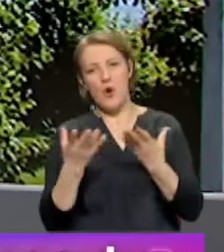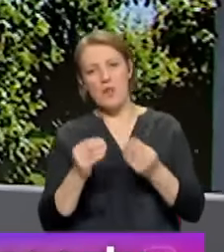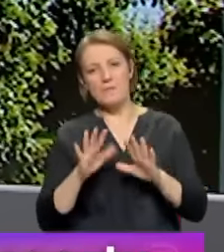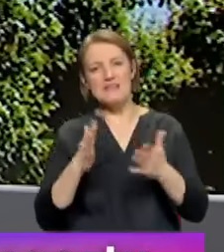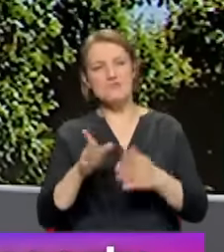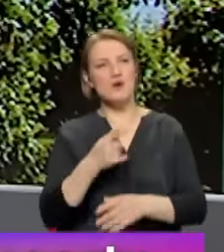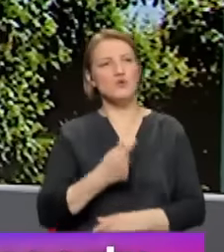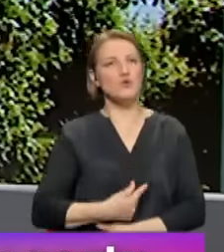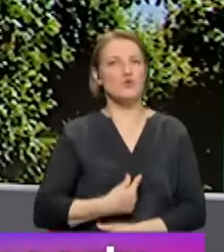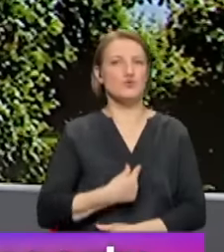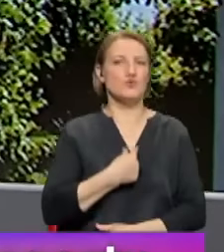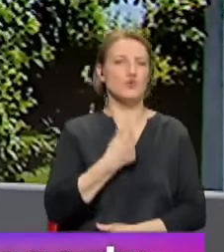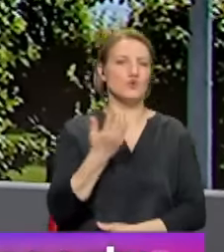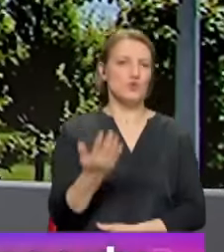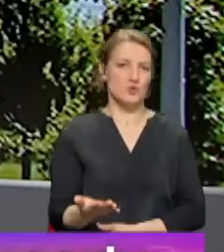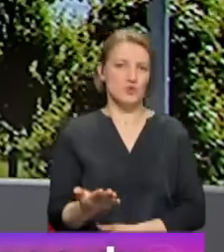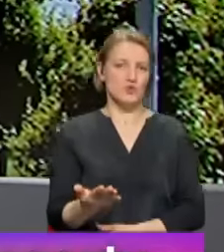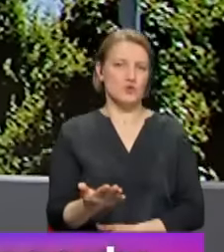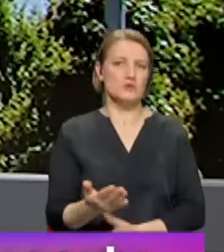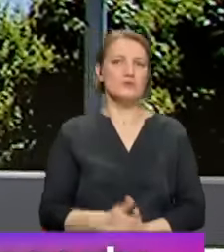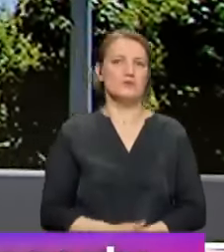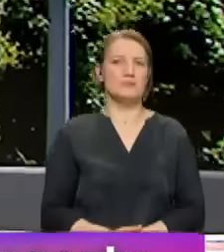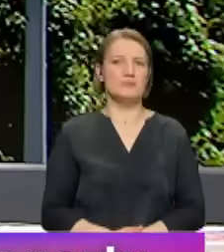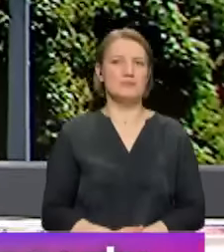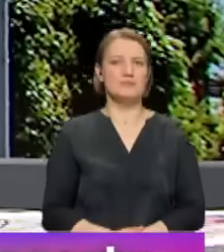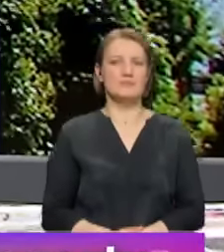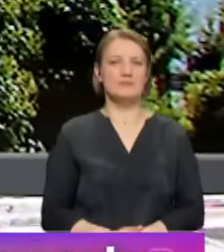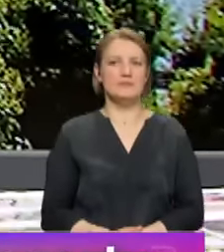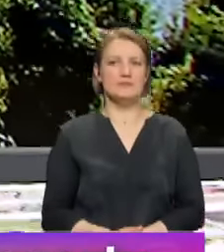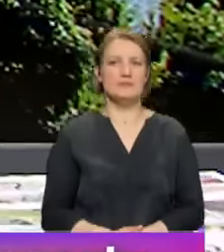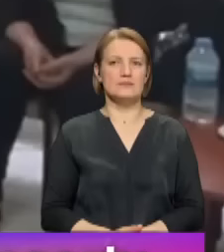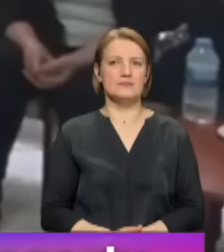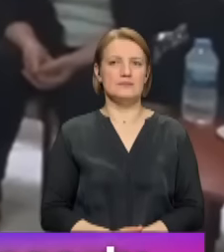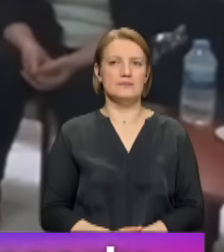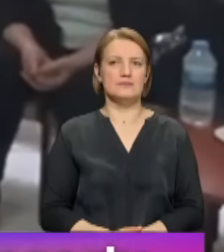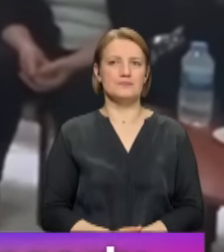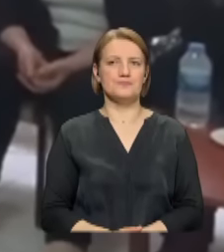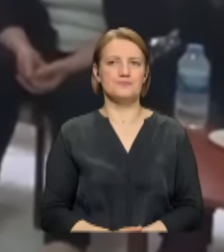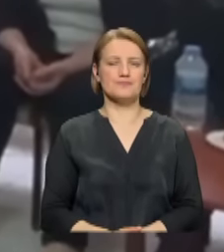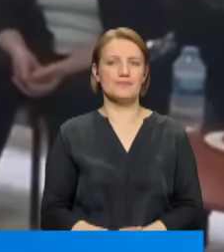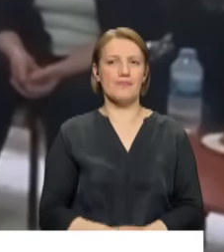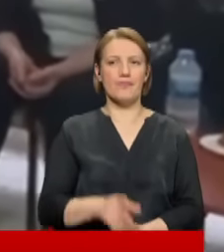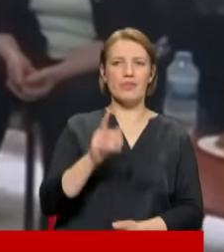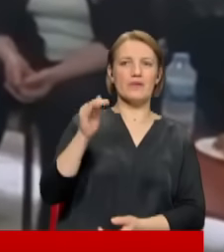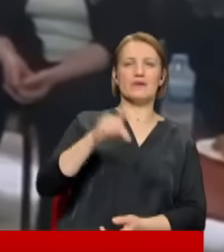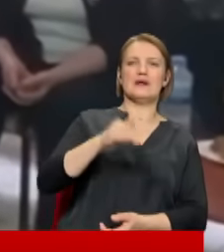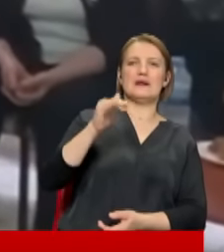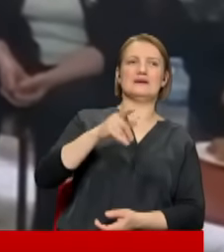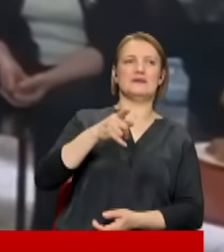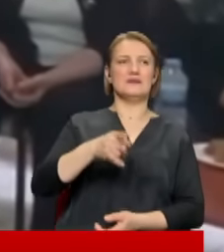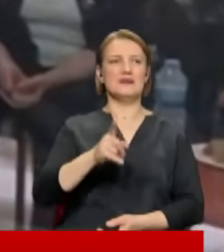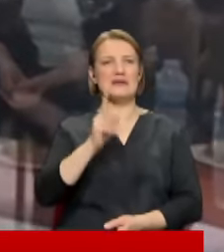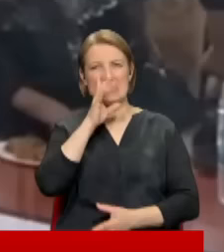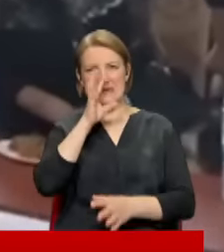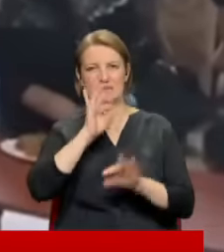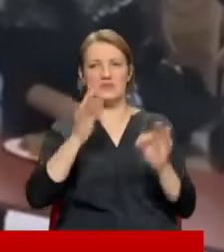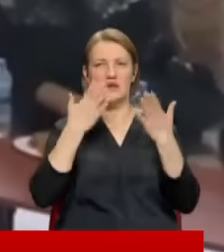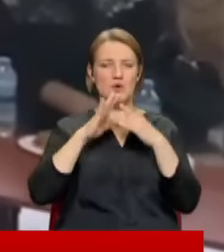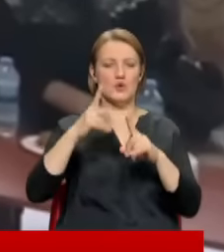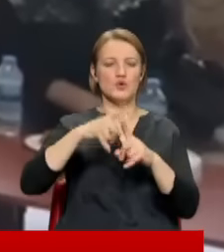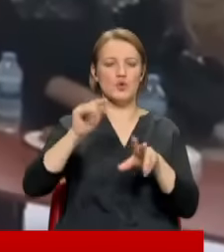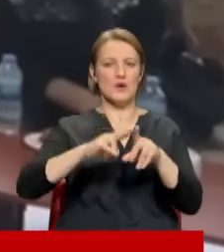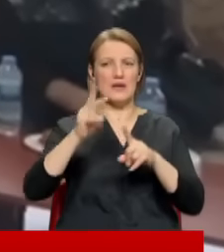olabilme umudunun hayli gerilere gitmesi. Burada gelir seviyesi üst düzeyde olan kimse yok.